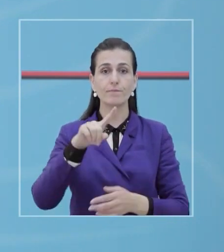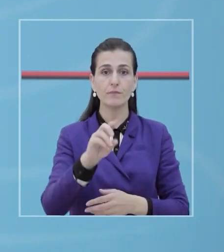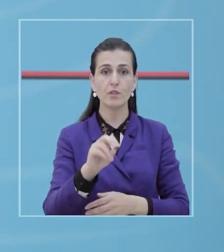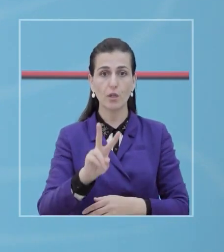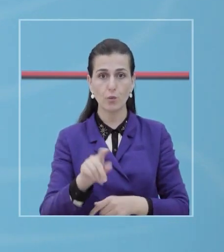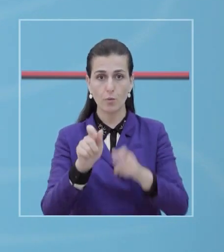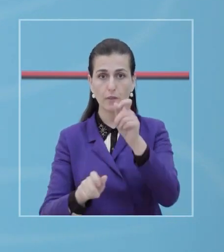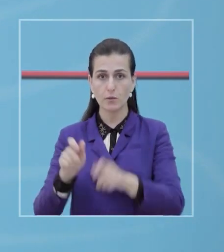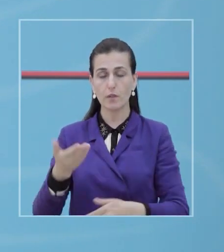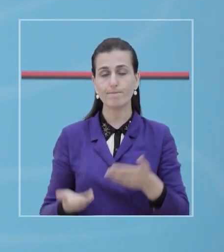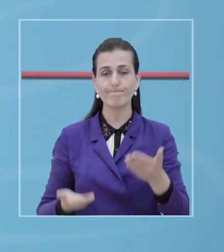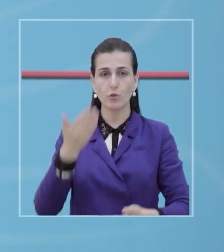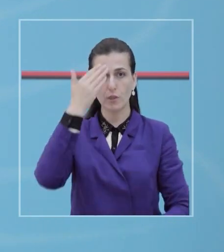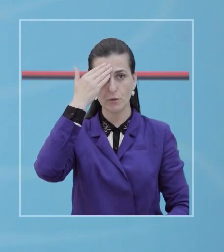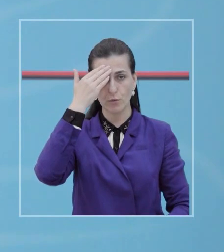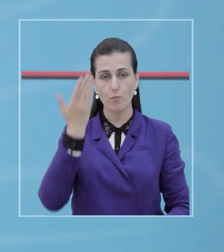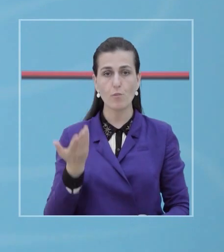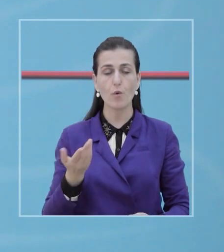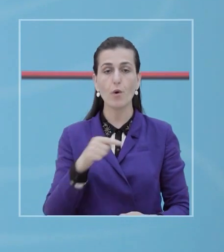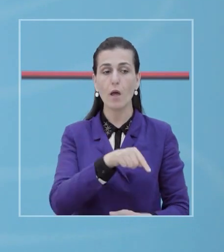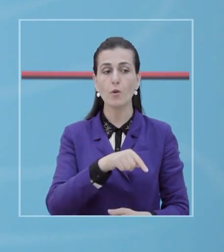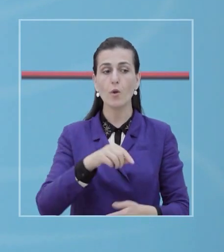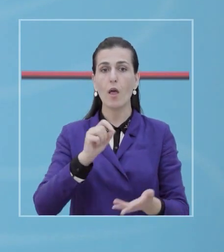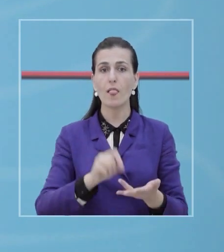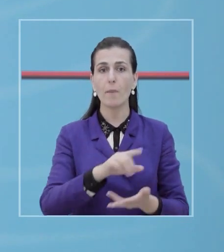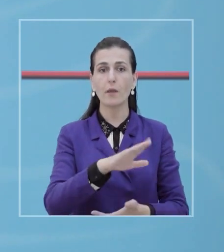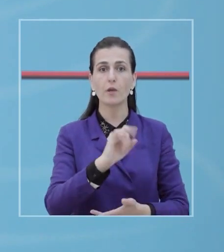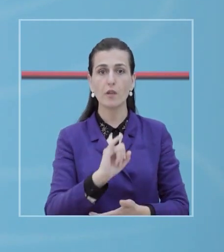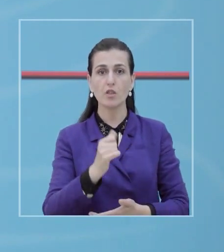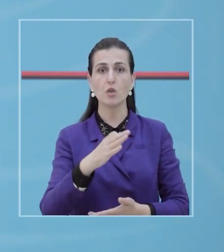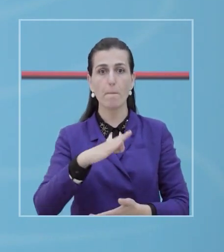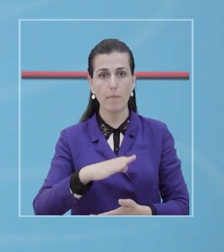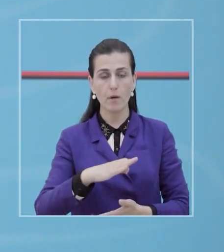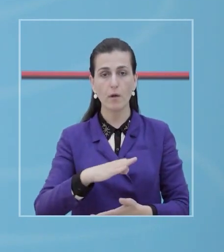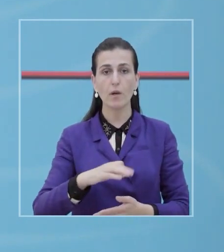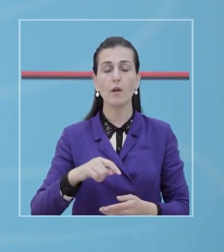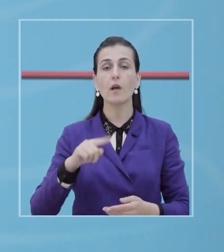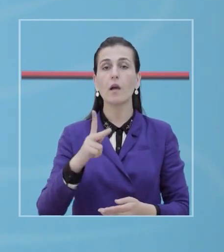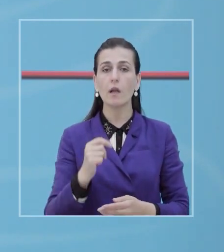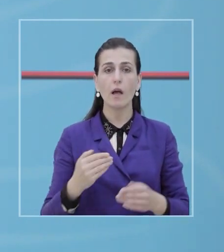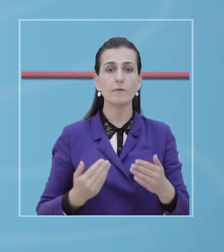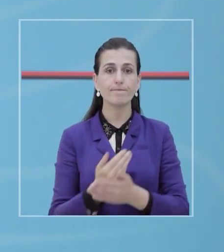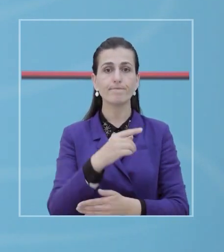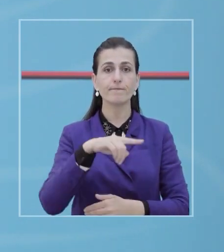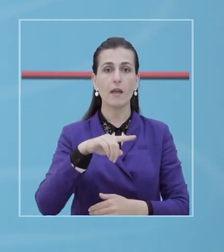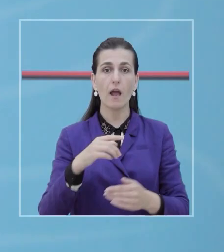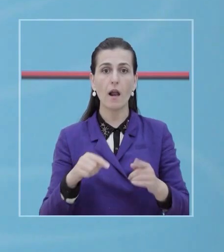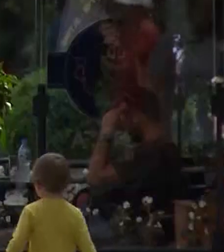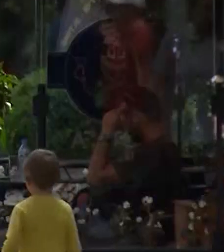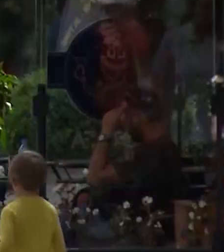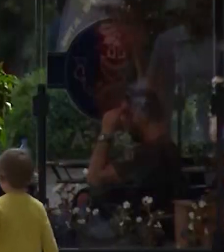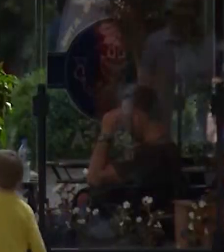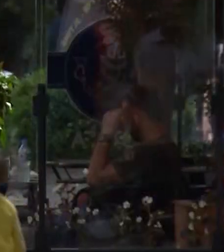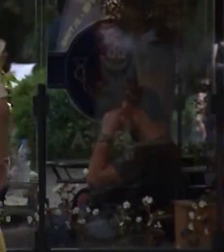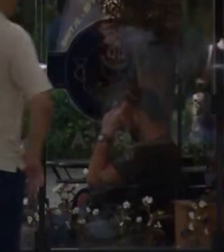rastet të dyshuar COVID-19 të testuar pran laboratorit Virologist Institutën e Shëndetit Publik, pre cilve janë konfirmuar gjasht raste pozitive.